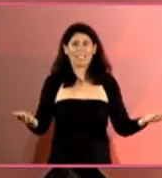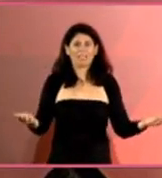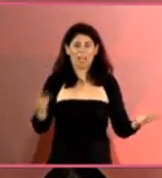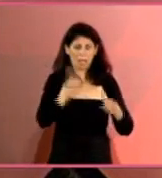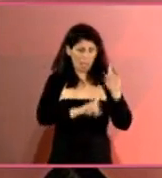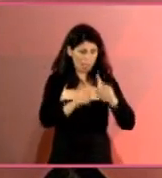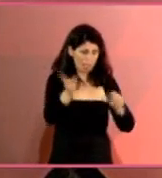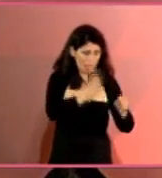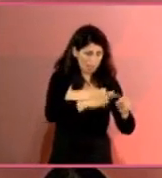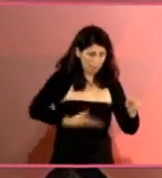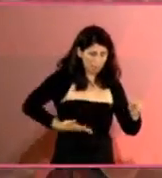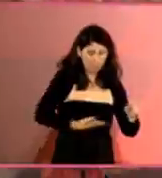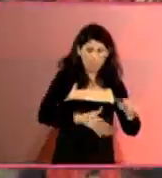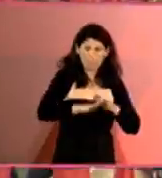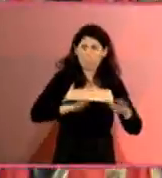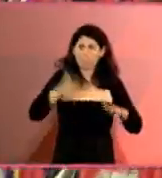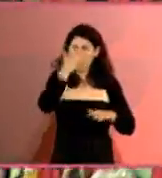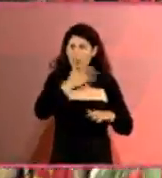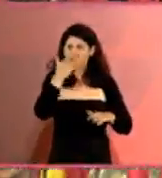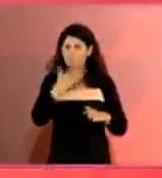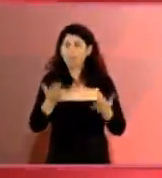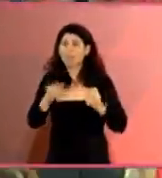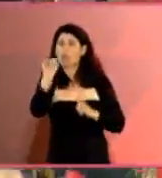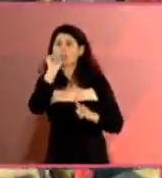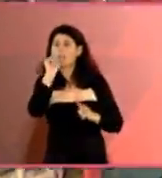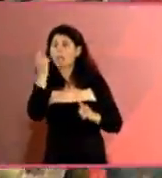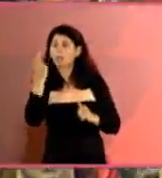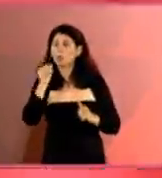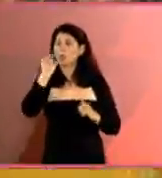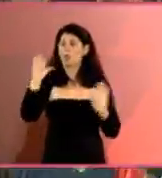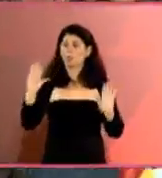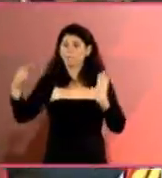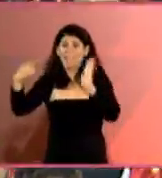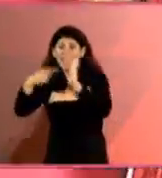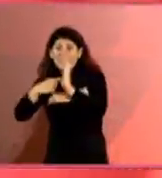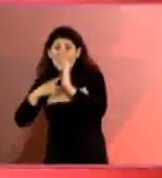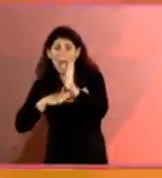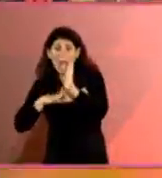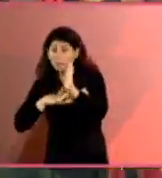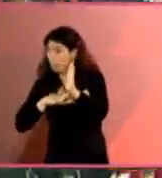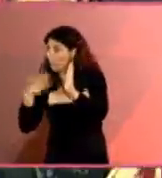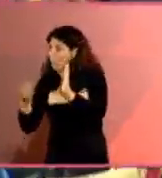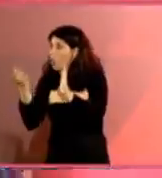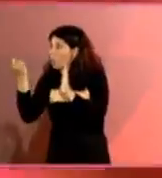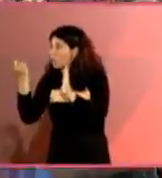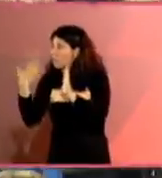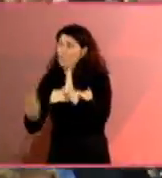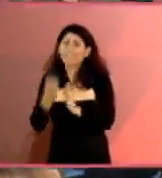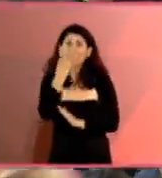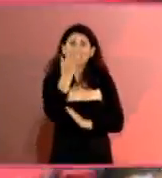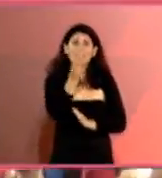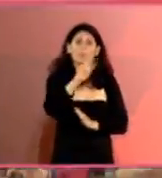από την πείνα, τα παιδιά στην Αφρική να μην έχουν νερό να πιούν και 1000 άτομα να έχουν όσα χρήματα έχουν